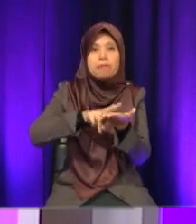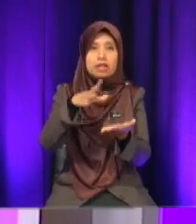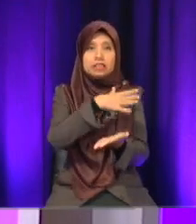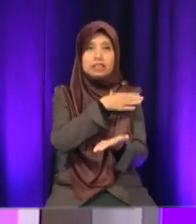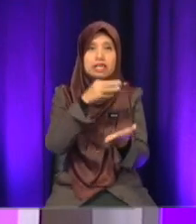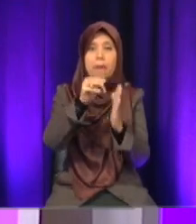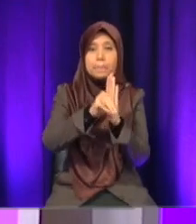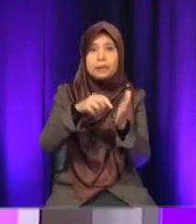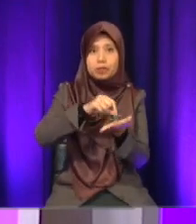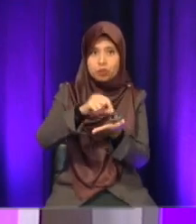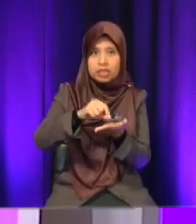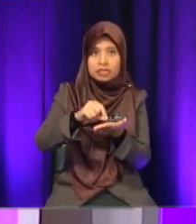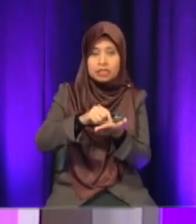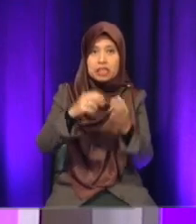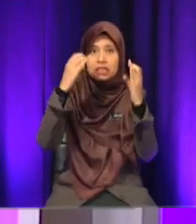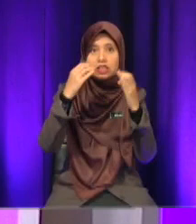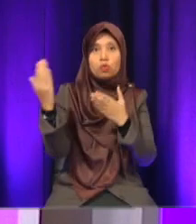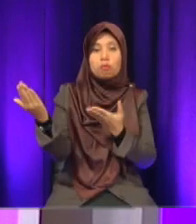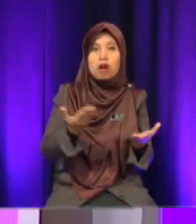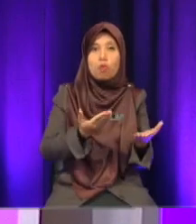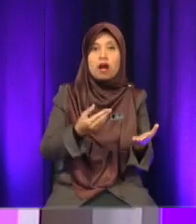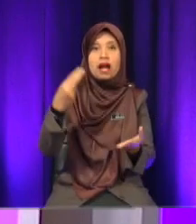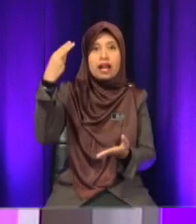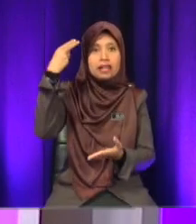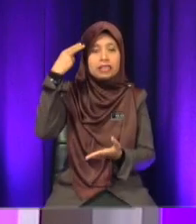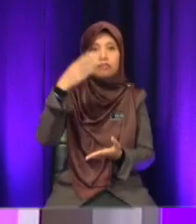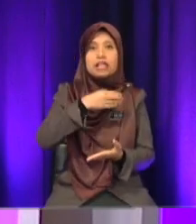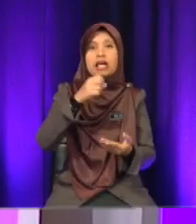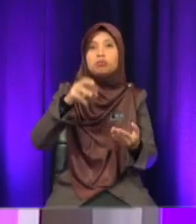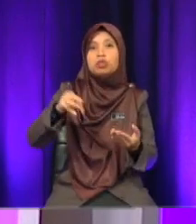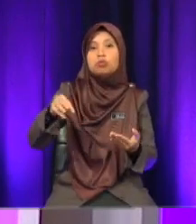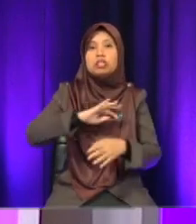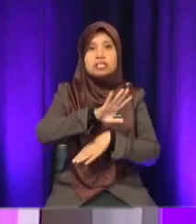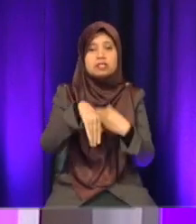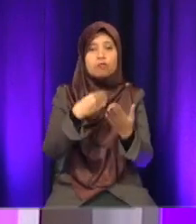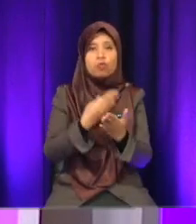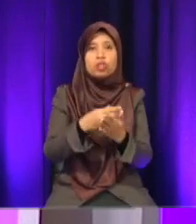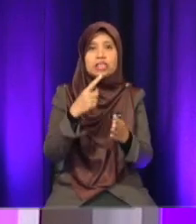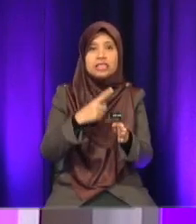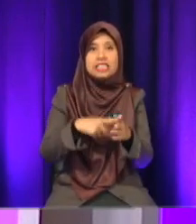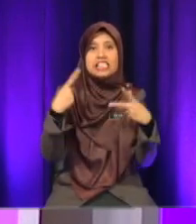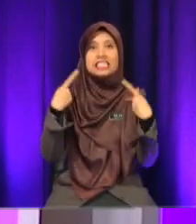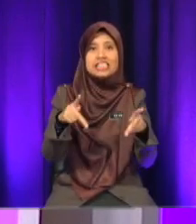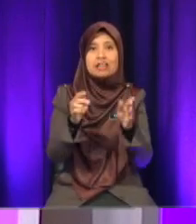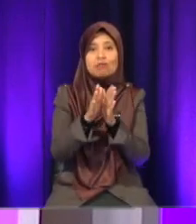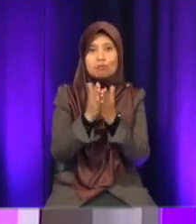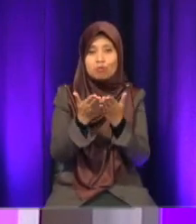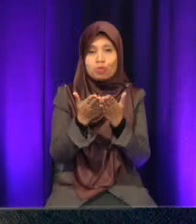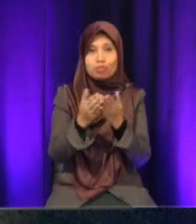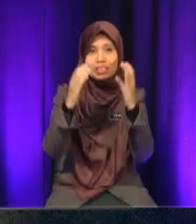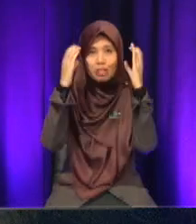dan juga murid-murid di rumah berada bersama-sama Cikgu di kedai buku kau punya ancego